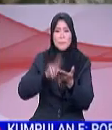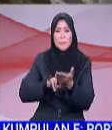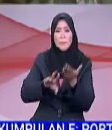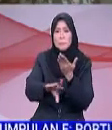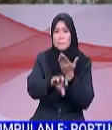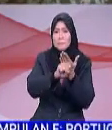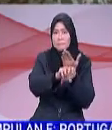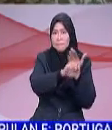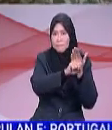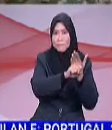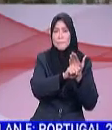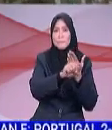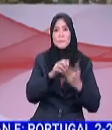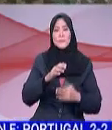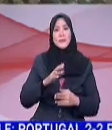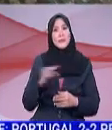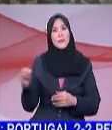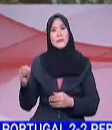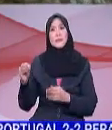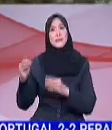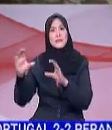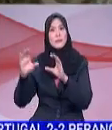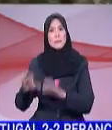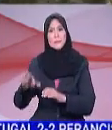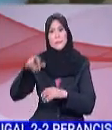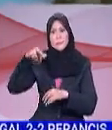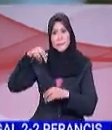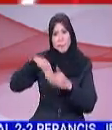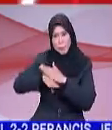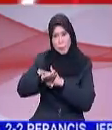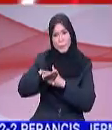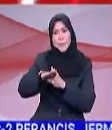melalui aplikasi MySejahtera dan secara walk-in.